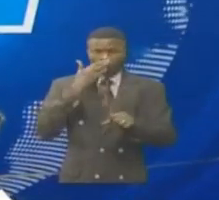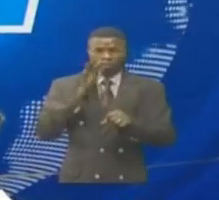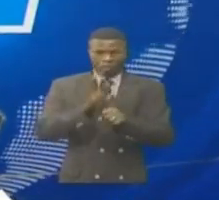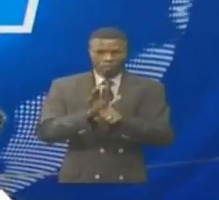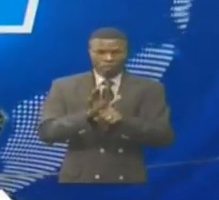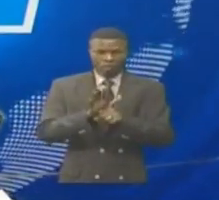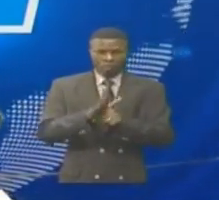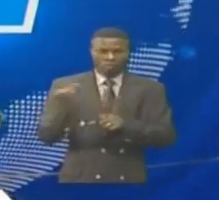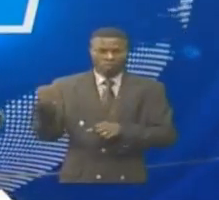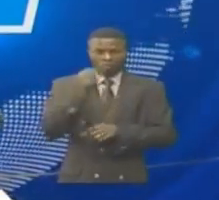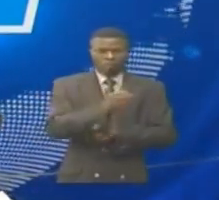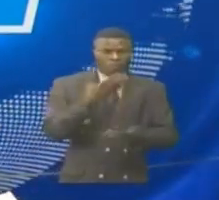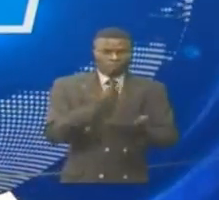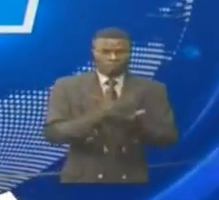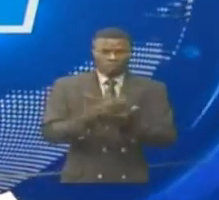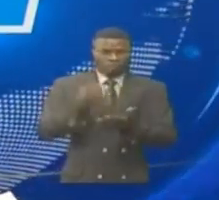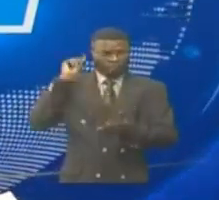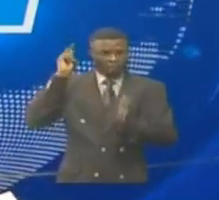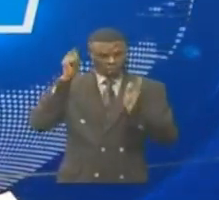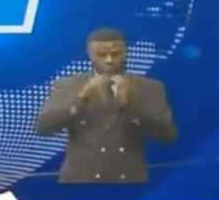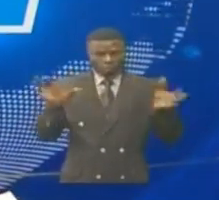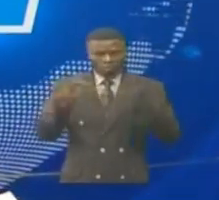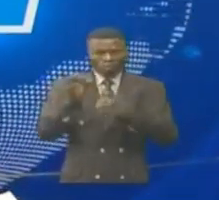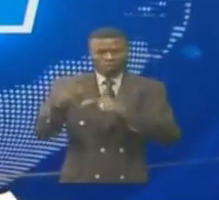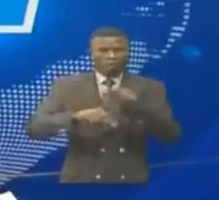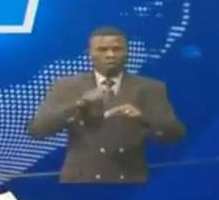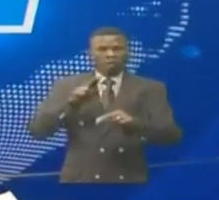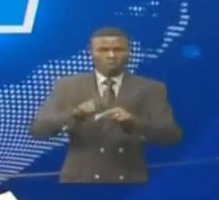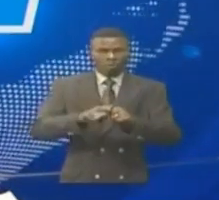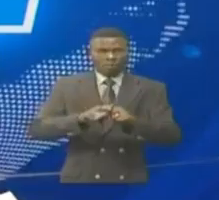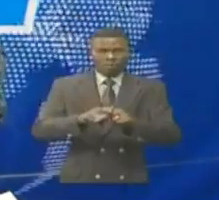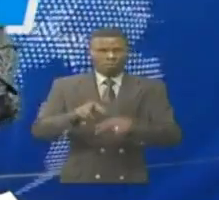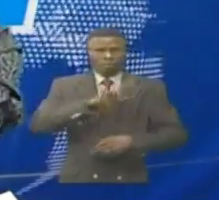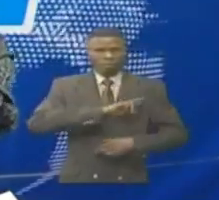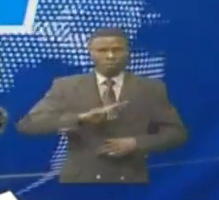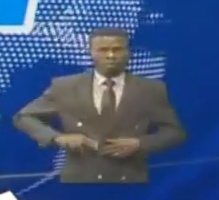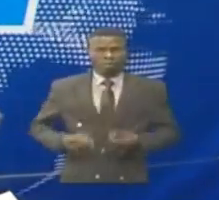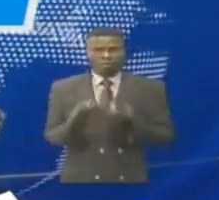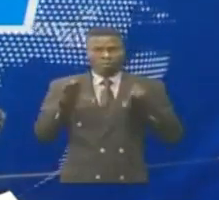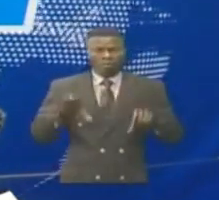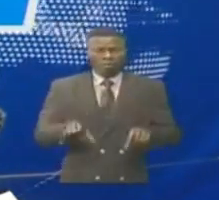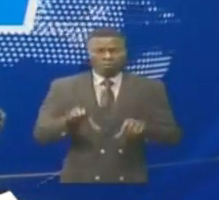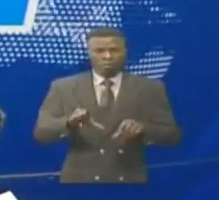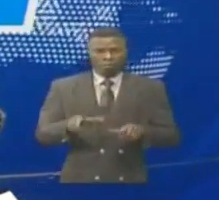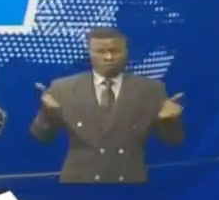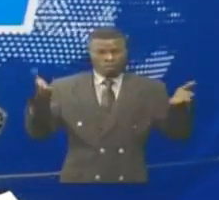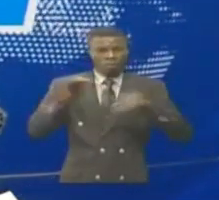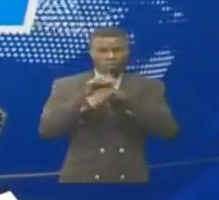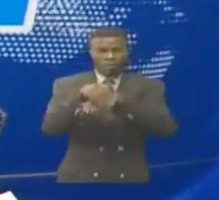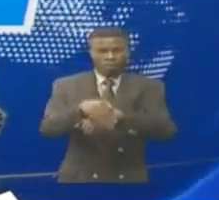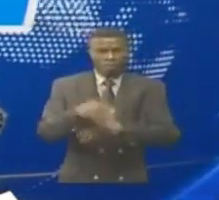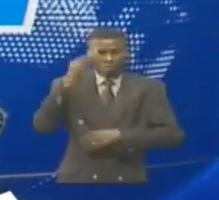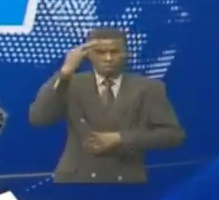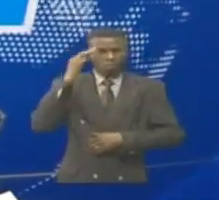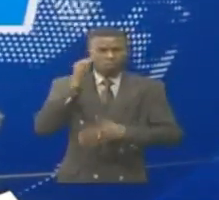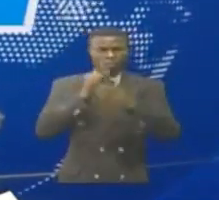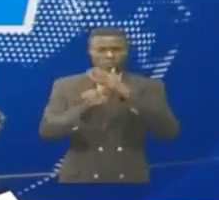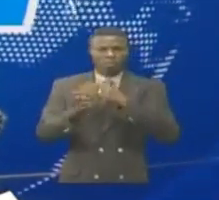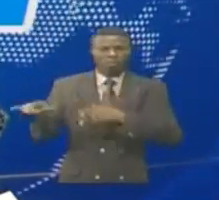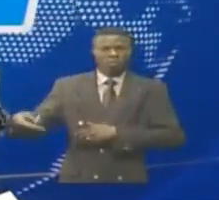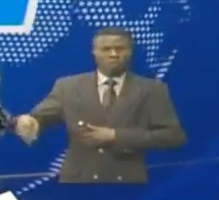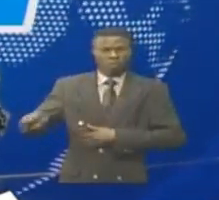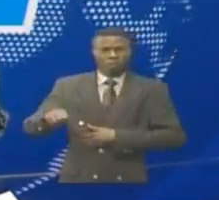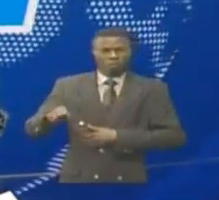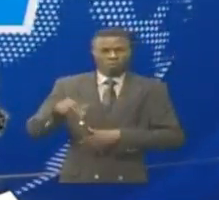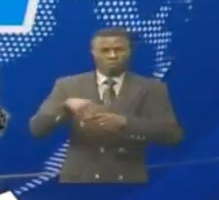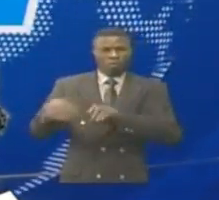nommer rapidement un gouvernement d'union nationale. Et la République démocratique du Congo a été représentée par le ministre de l'intégration régionale à